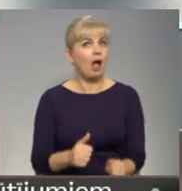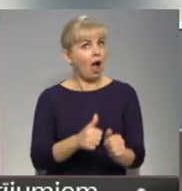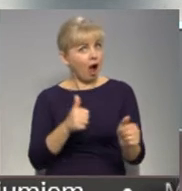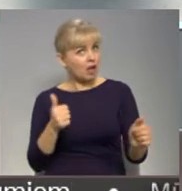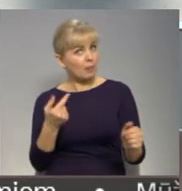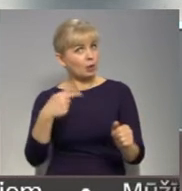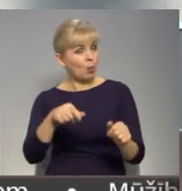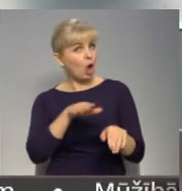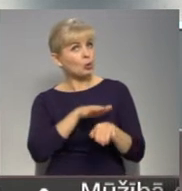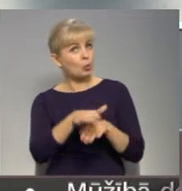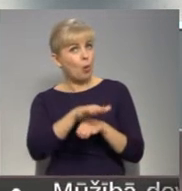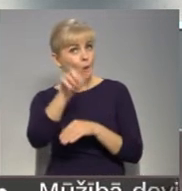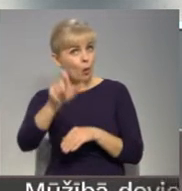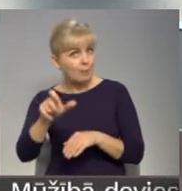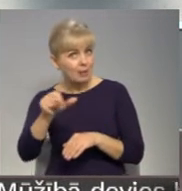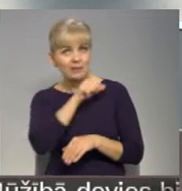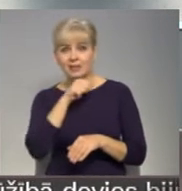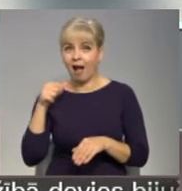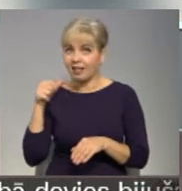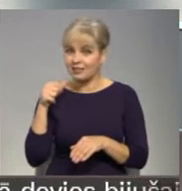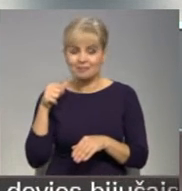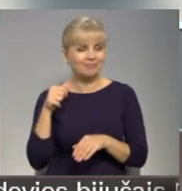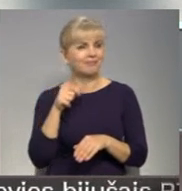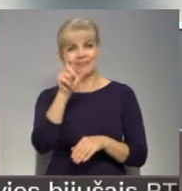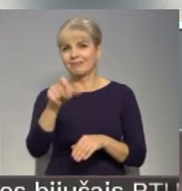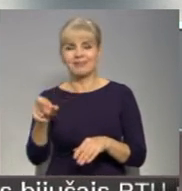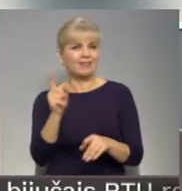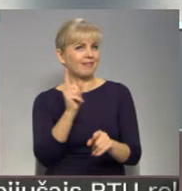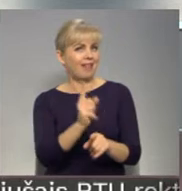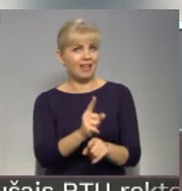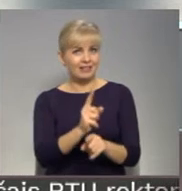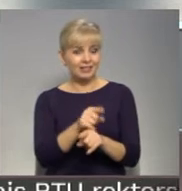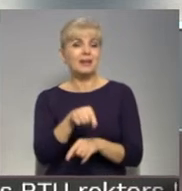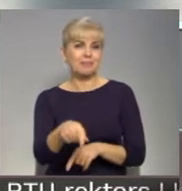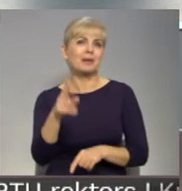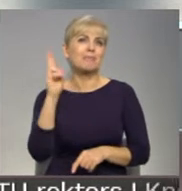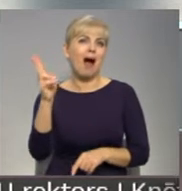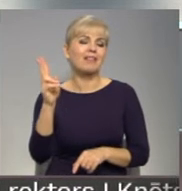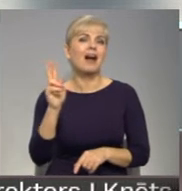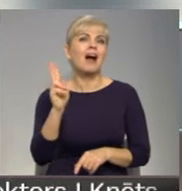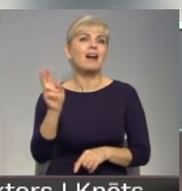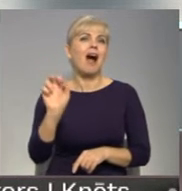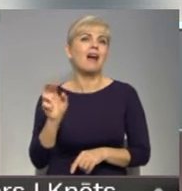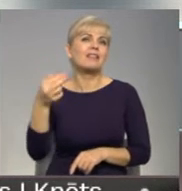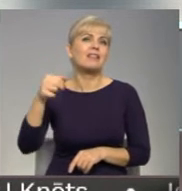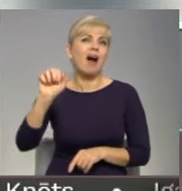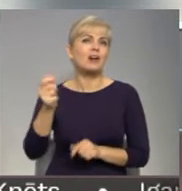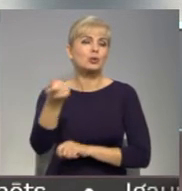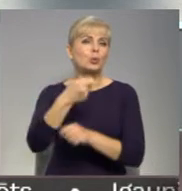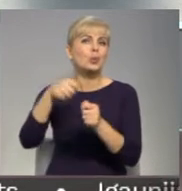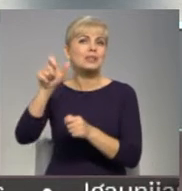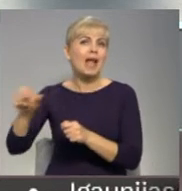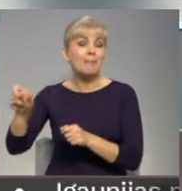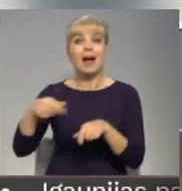Atpalikt no tukumniekiem un talseniekiem nedrīkst. Par to savulaik bija pārliecināti Kandavas uzņēmēji, tirgotāji un skolotāji, kuri